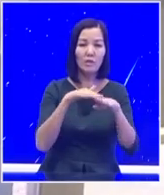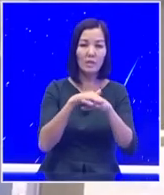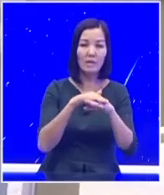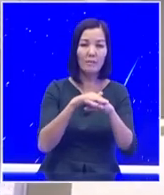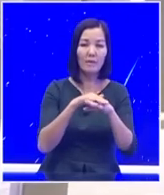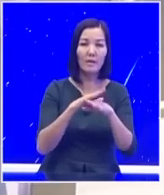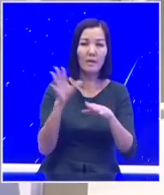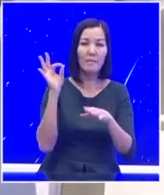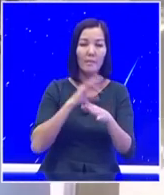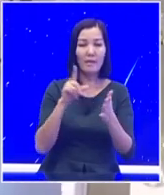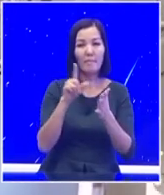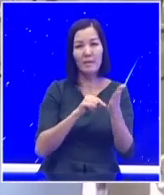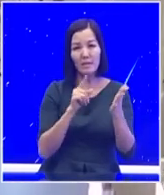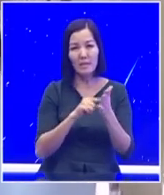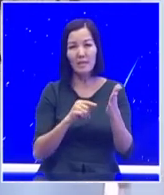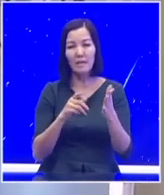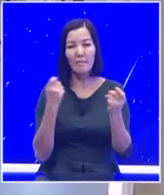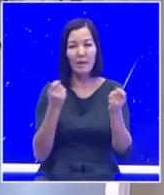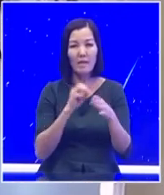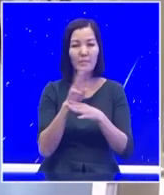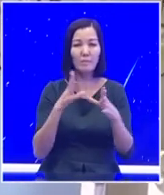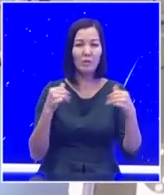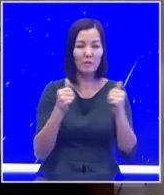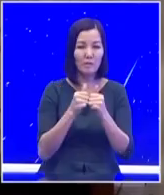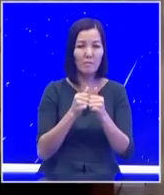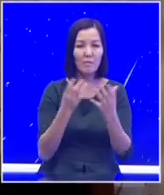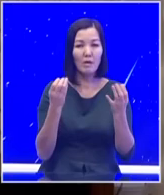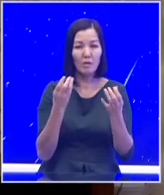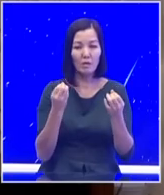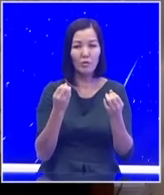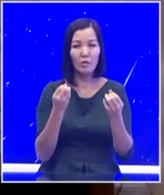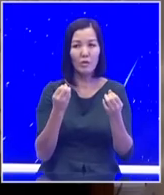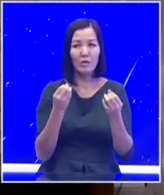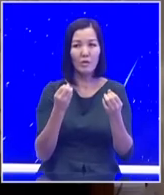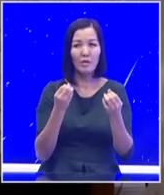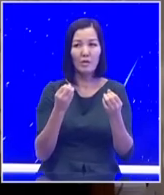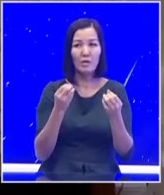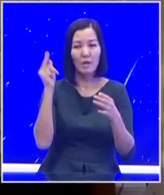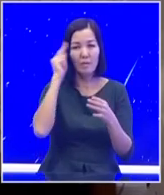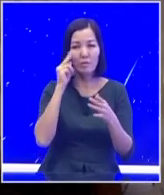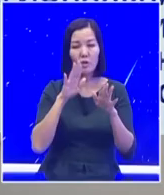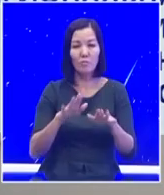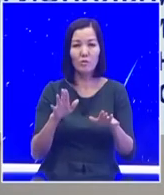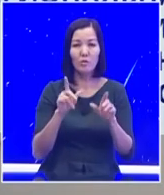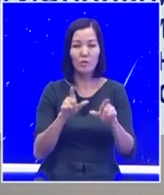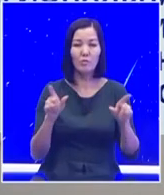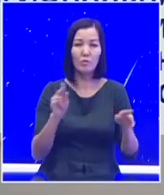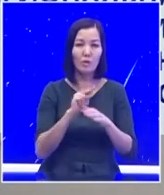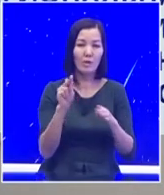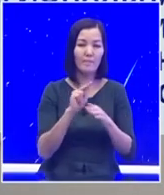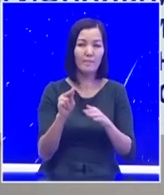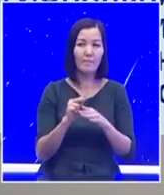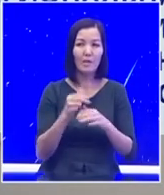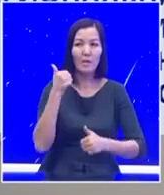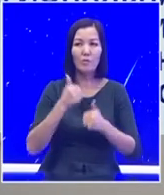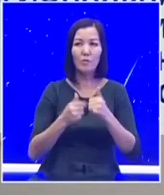это пенсионерам, малообеспеченным семьям. И также на данном оборудовании я обучаю местных жителей. Конкурс